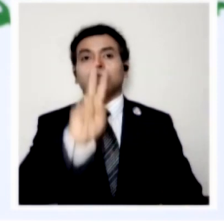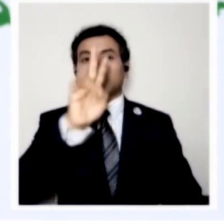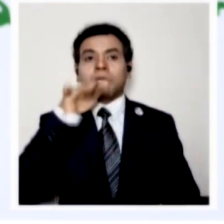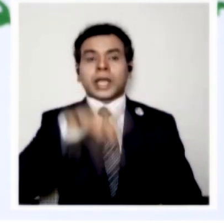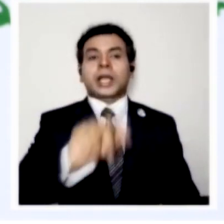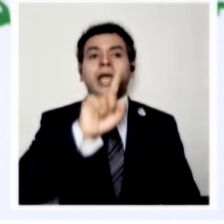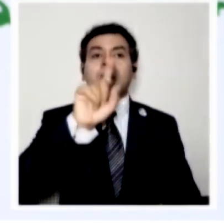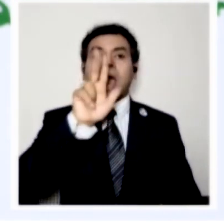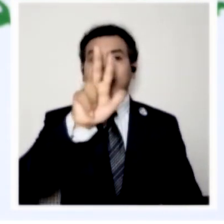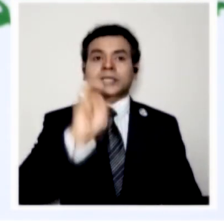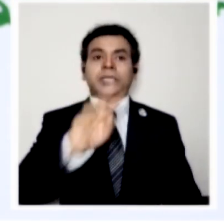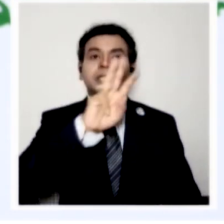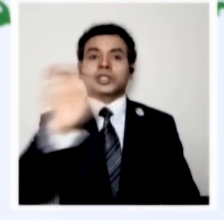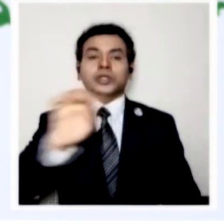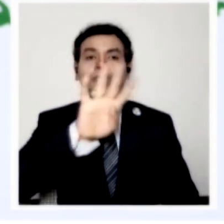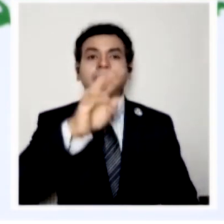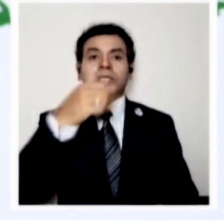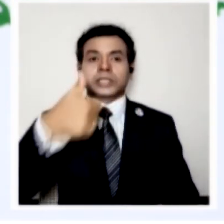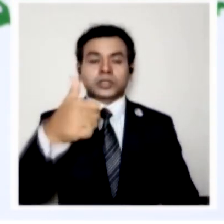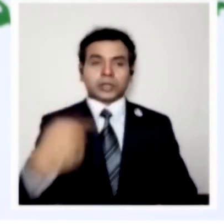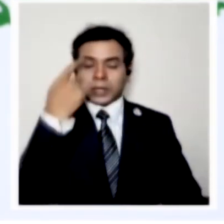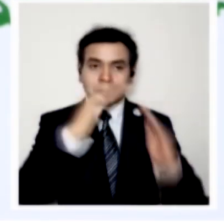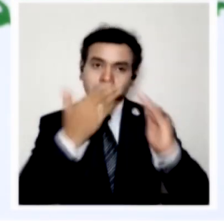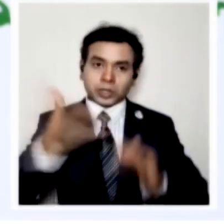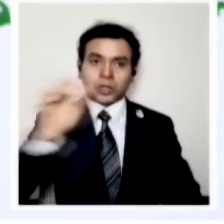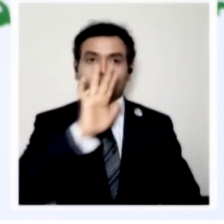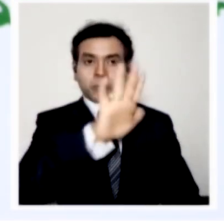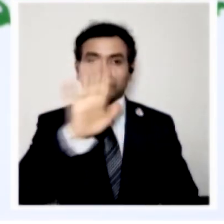2,63,479 জন এবং এ পর্যন্ত ছাড় পেয়েছেন